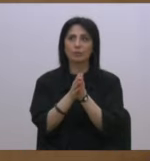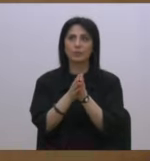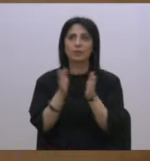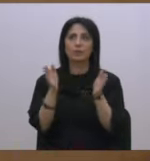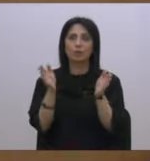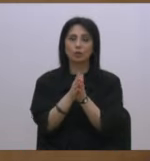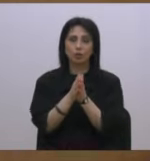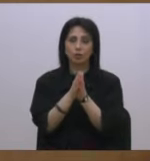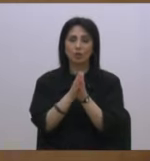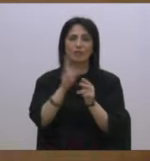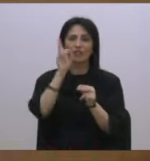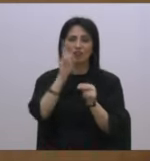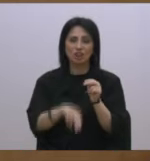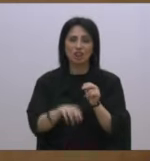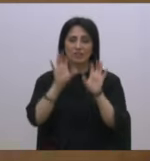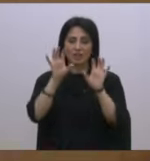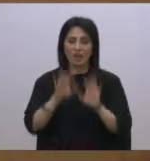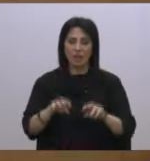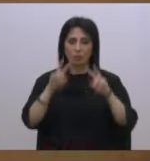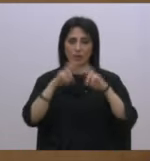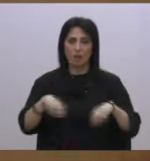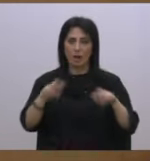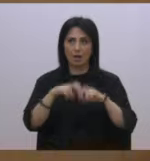ხო შეწყვიტეთ კანონის გახილვა